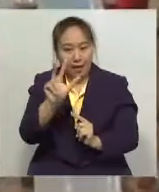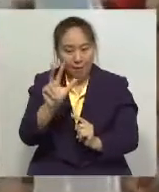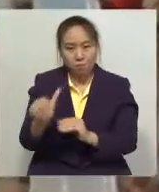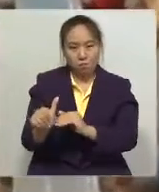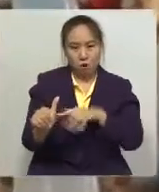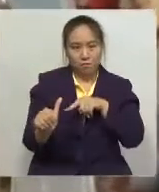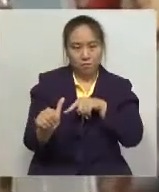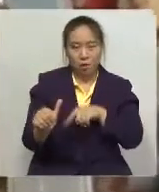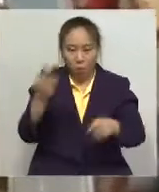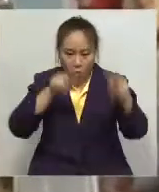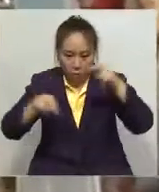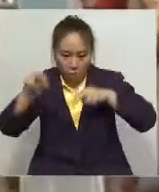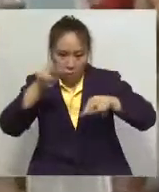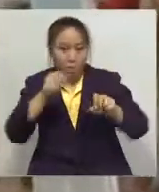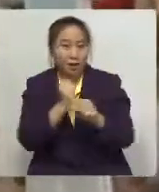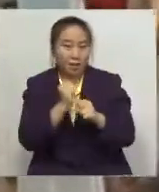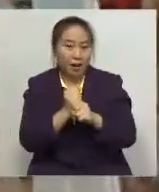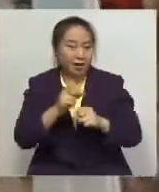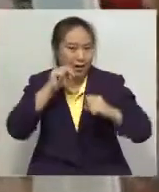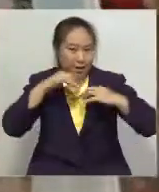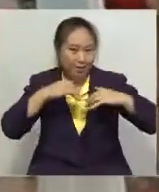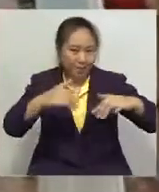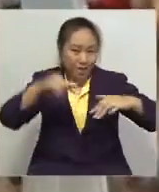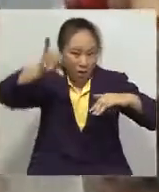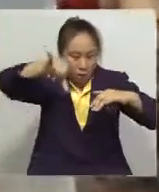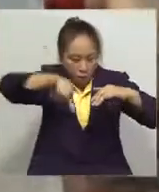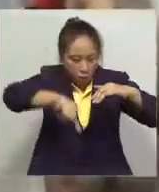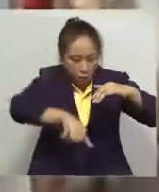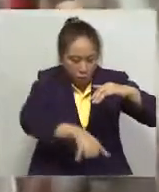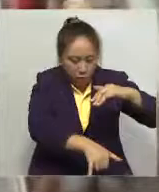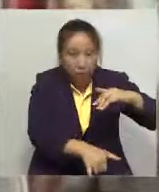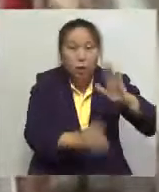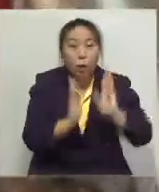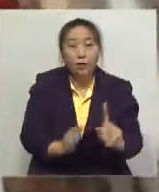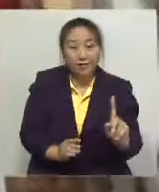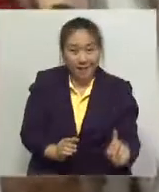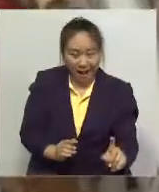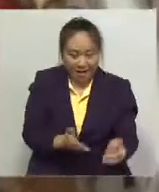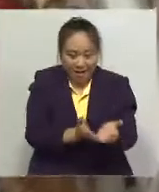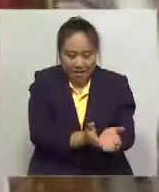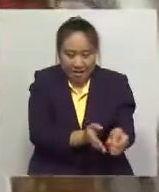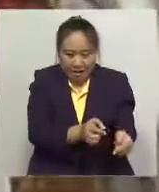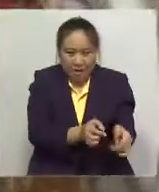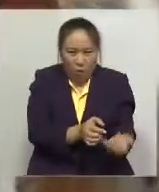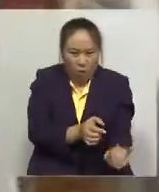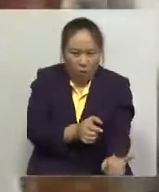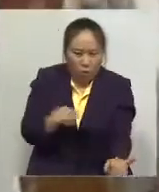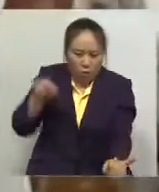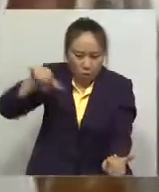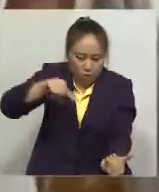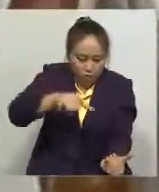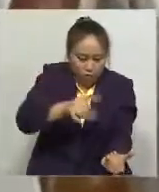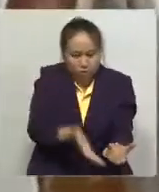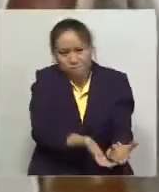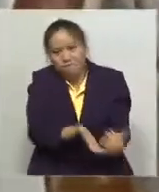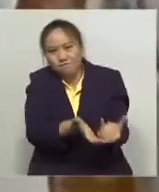ผู้ควบคุมในการปฏิบัติการดำน้ำกู้ร่างผู้เสียชีวิตนะครับที่ติดอยู่ภายใต้ซากเรือฟีนิกซ์จมนะครับซึ่งได้ออกจาก